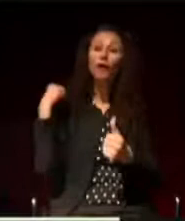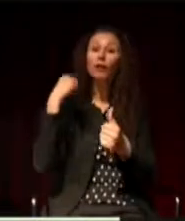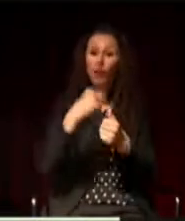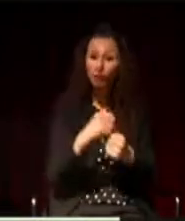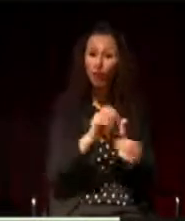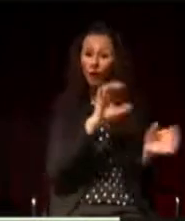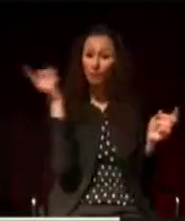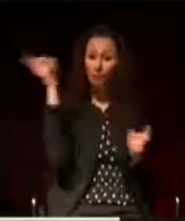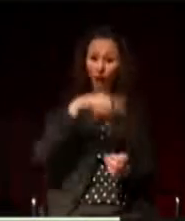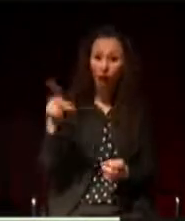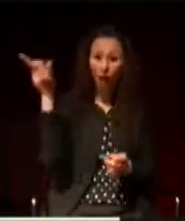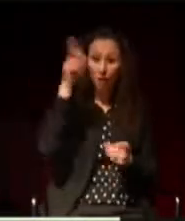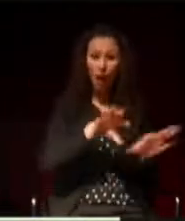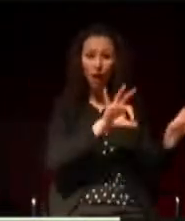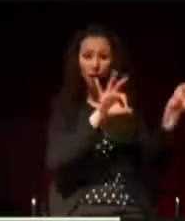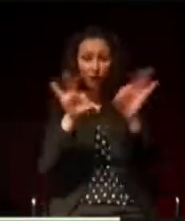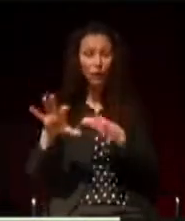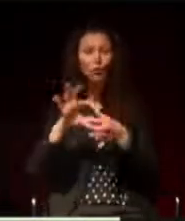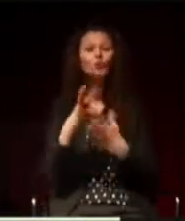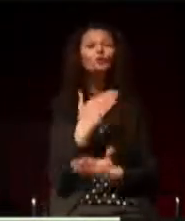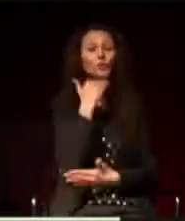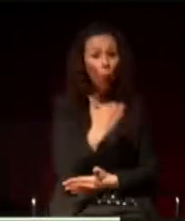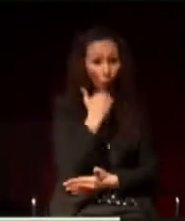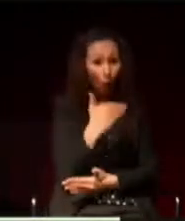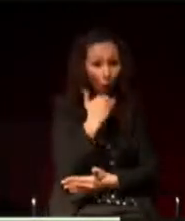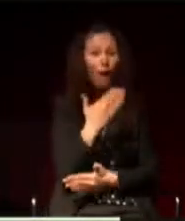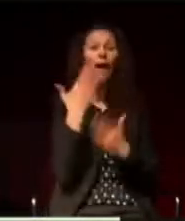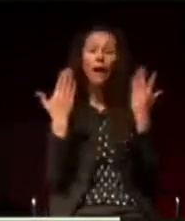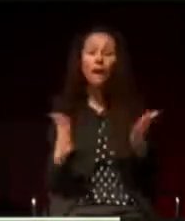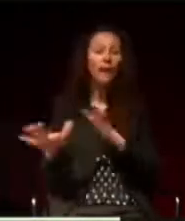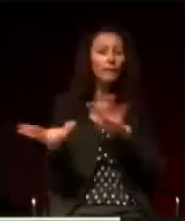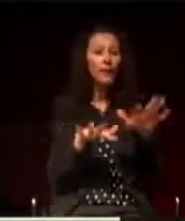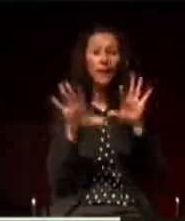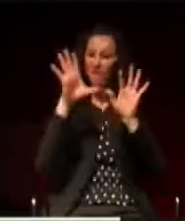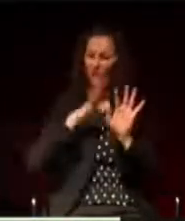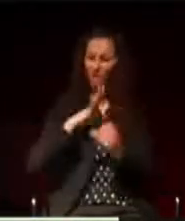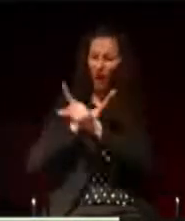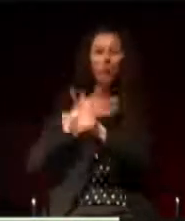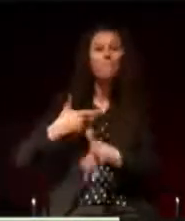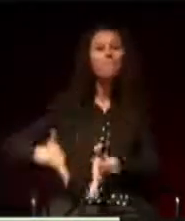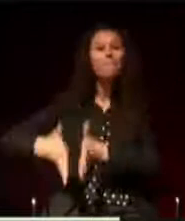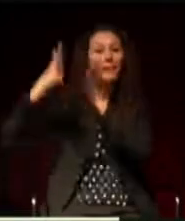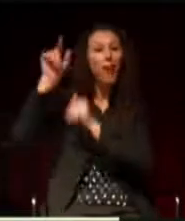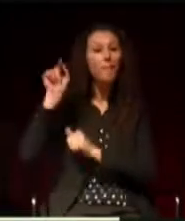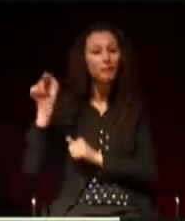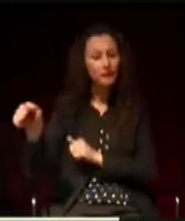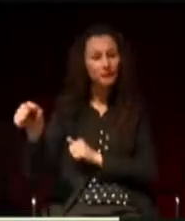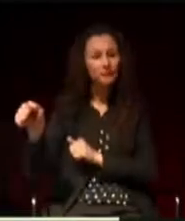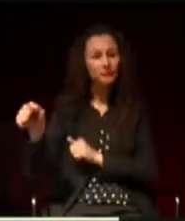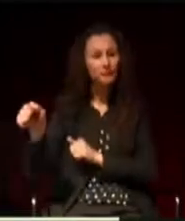oluyorsa, biz buna çözüm bulamıyorsak, eğer ki deprem olduğu zaman biz binalarımızı